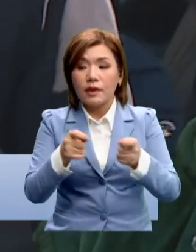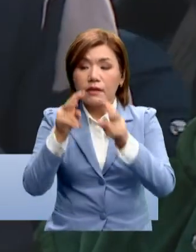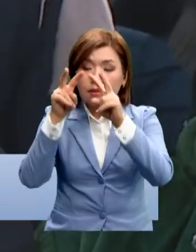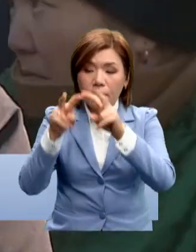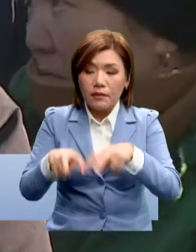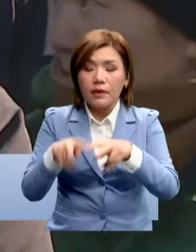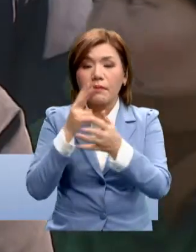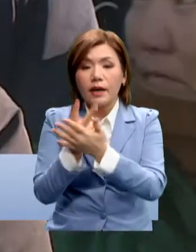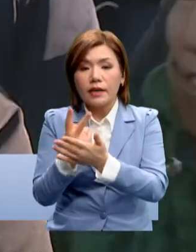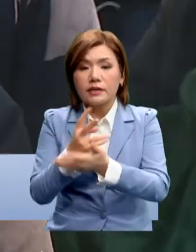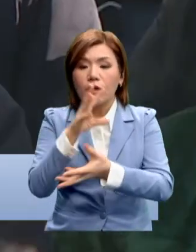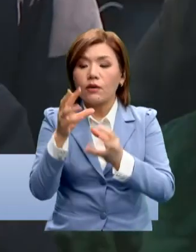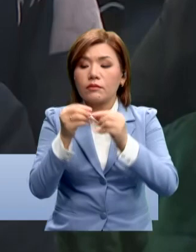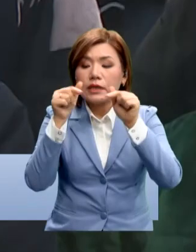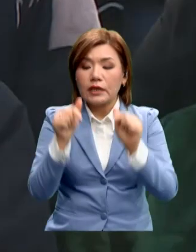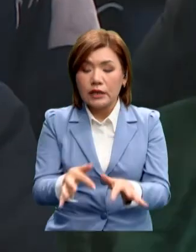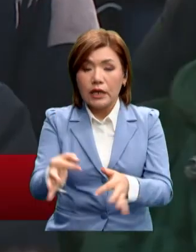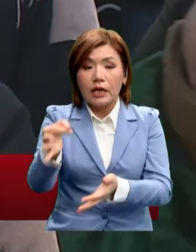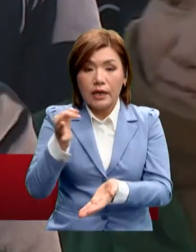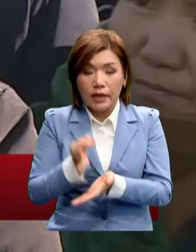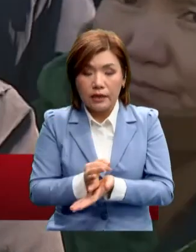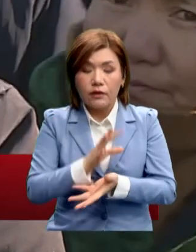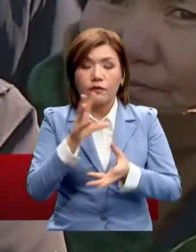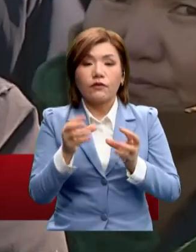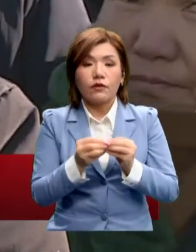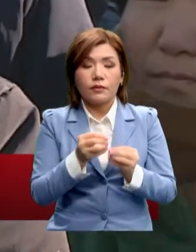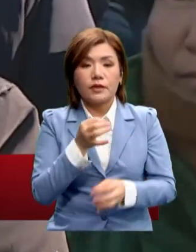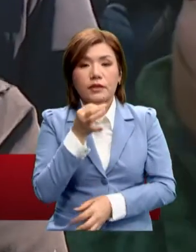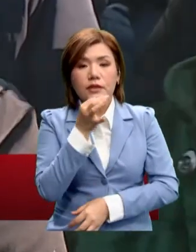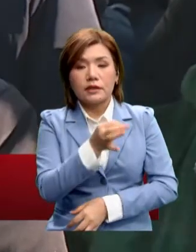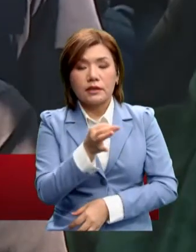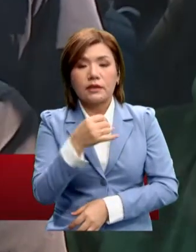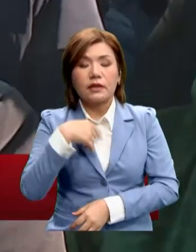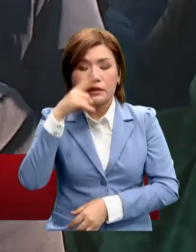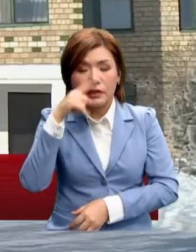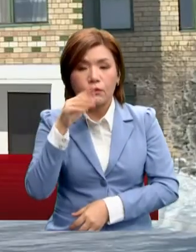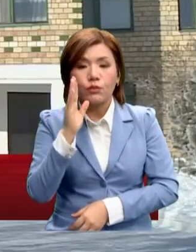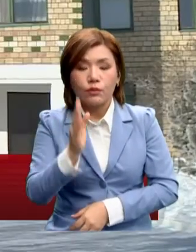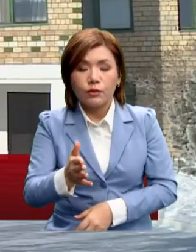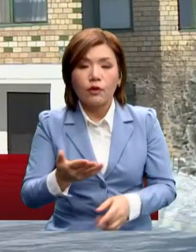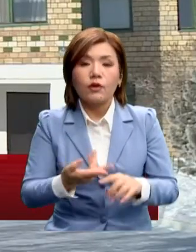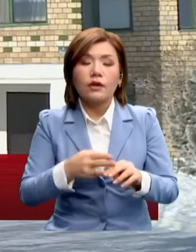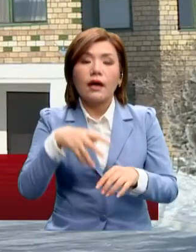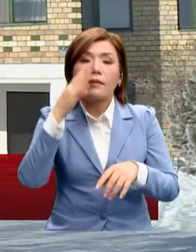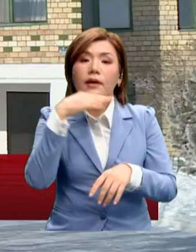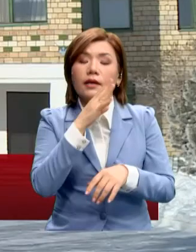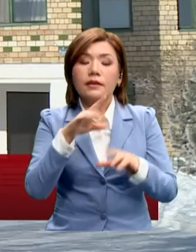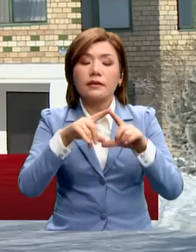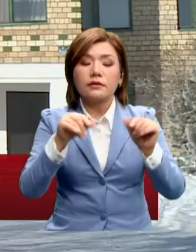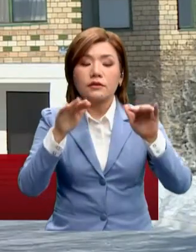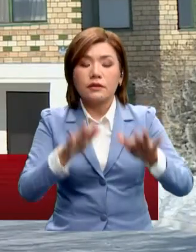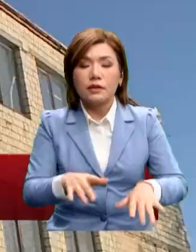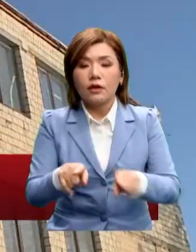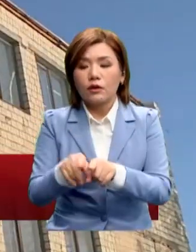Экспертпен сөйлесіп отырмын. Шешім жасағаннан кейін бүкіл шешім сол жерден ғана біле аламыз. Ал ата-аналар мектеп ішінде орналасқан